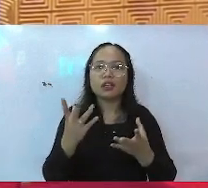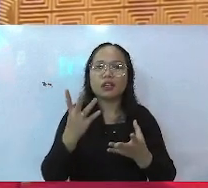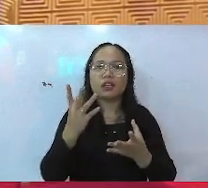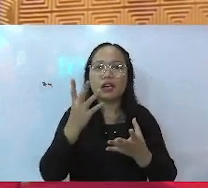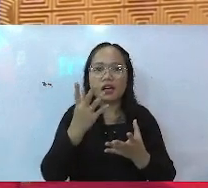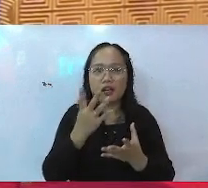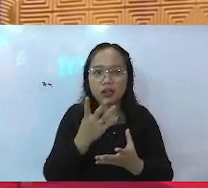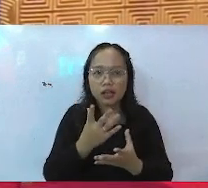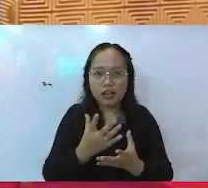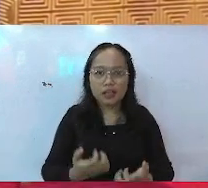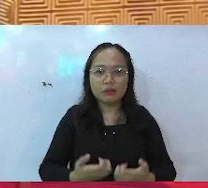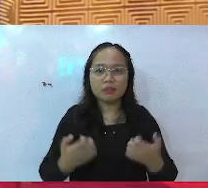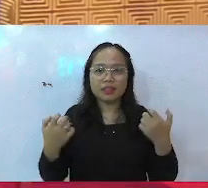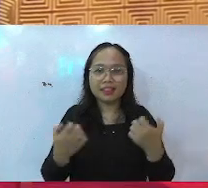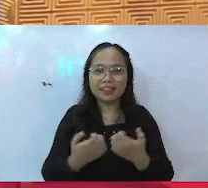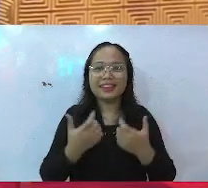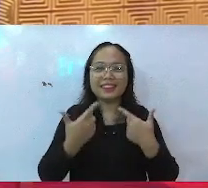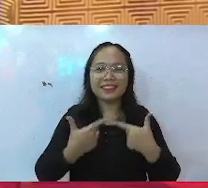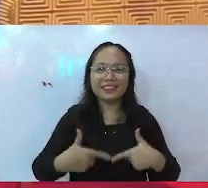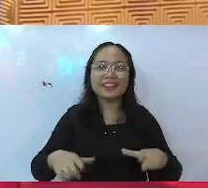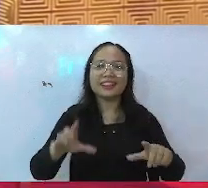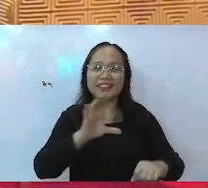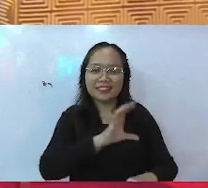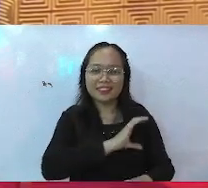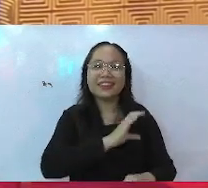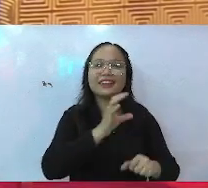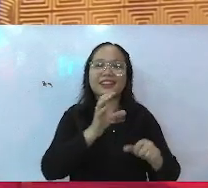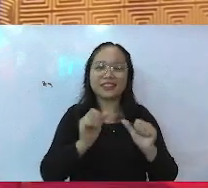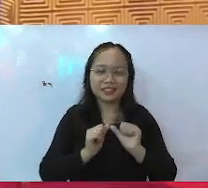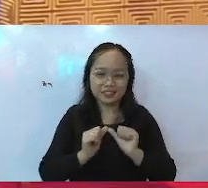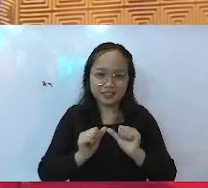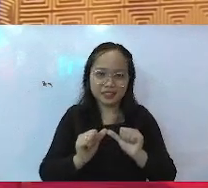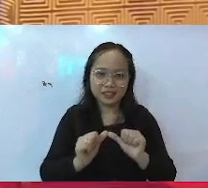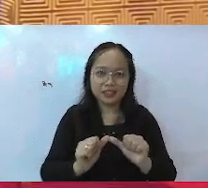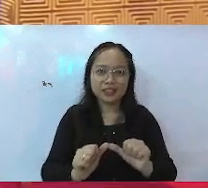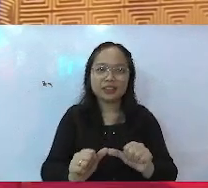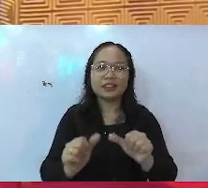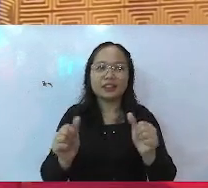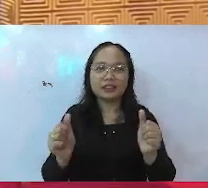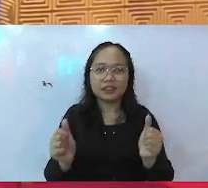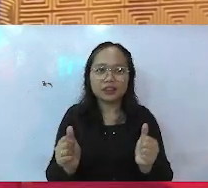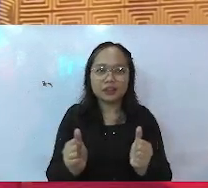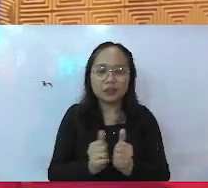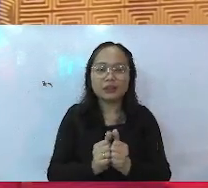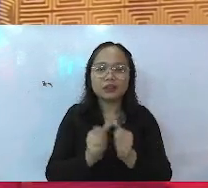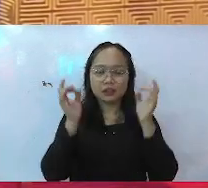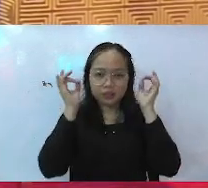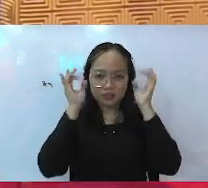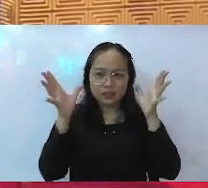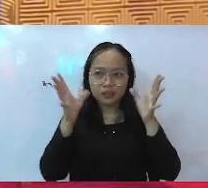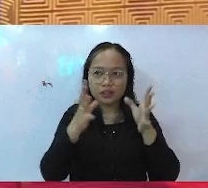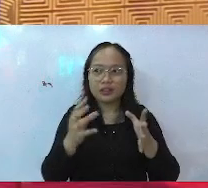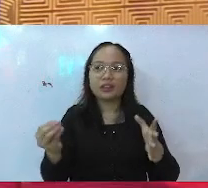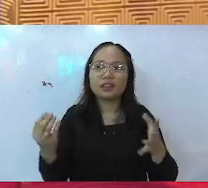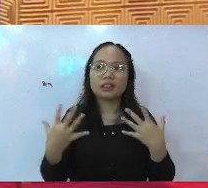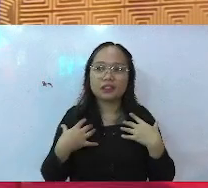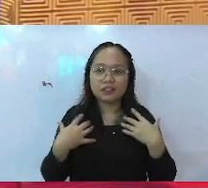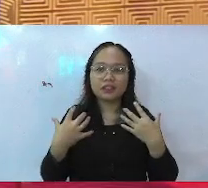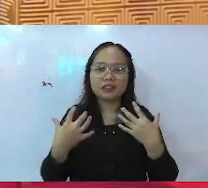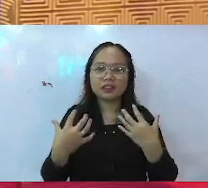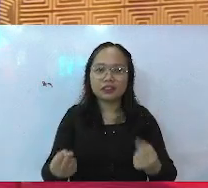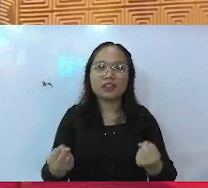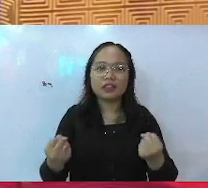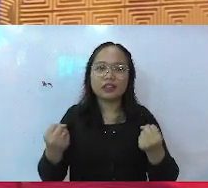f let courage rise with danger and strength to